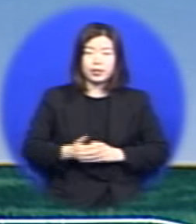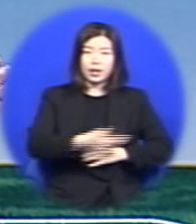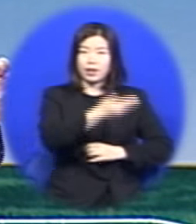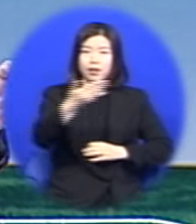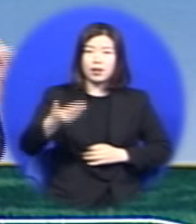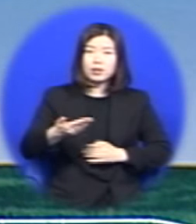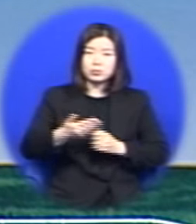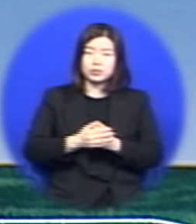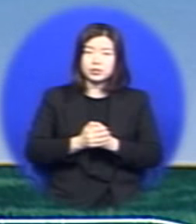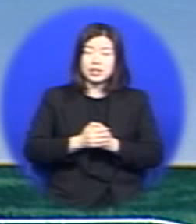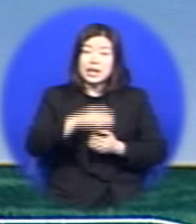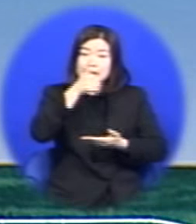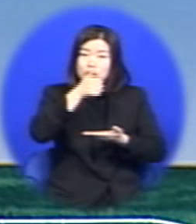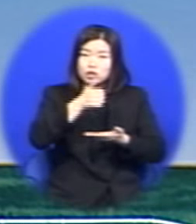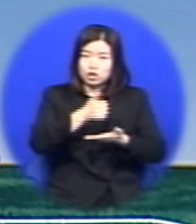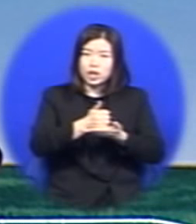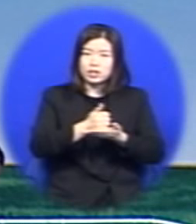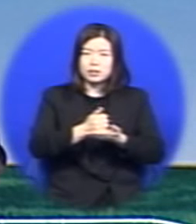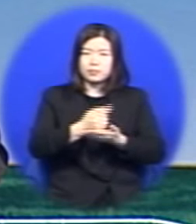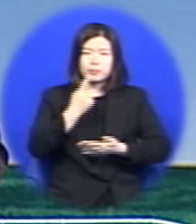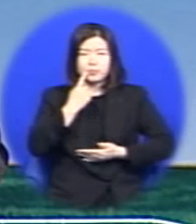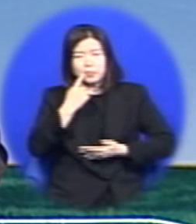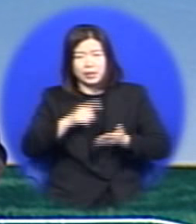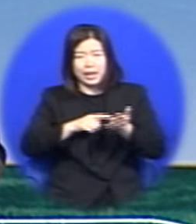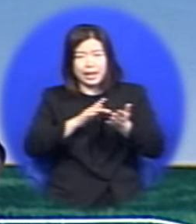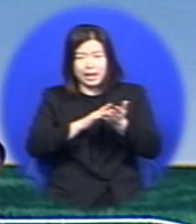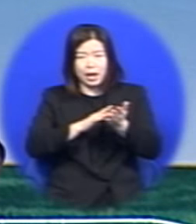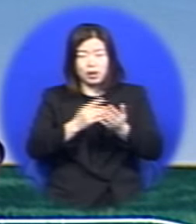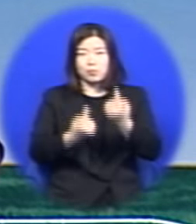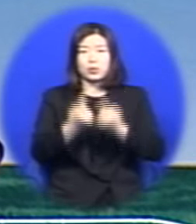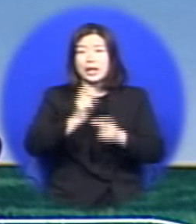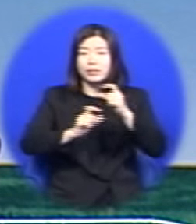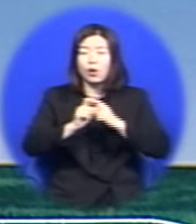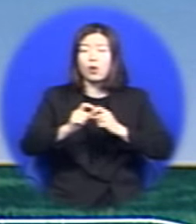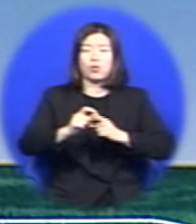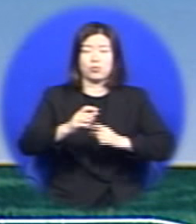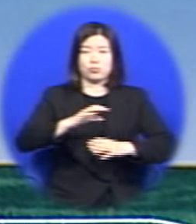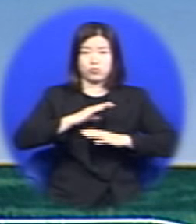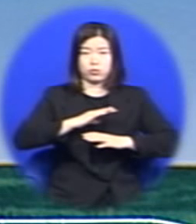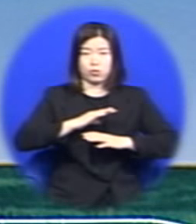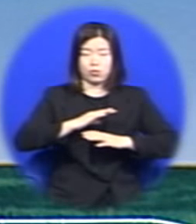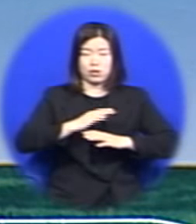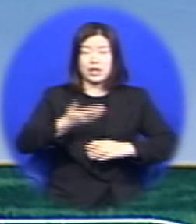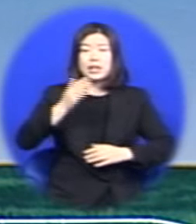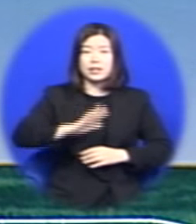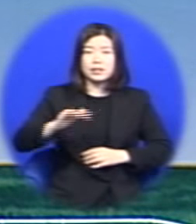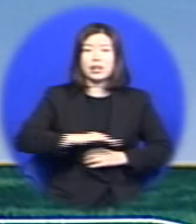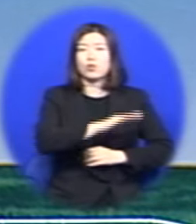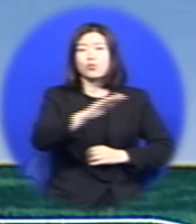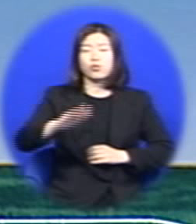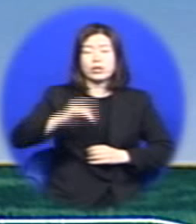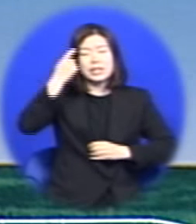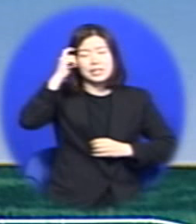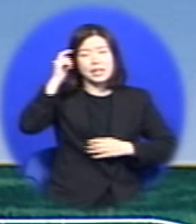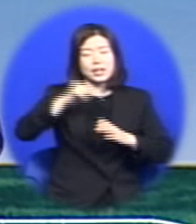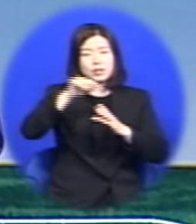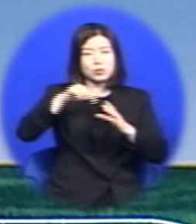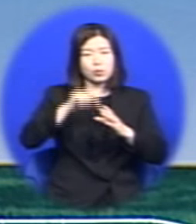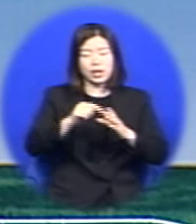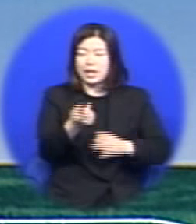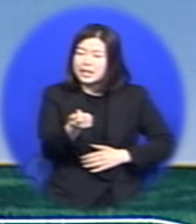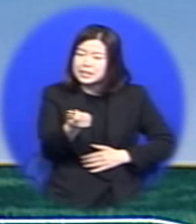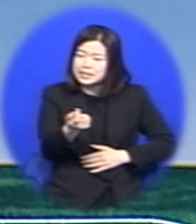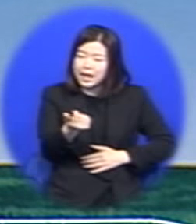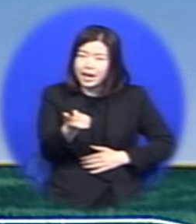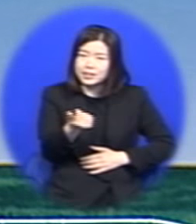여러분, 죄는 독보다도 더 무서운 것입니다. 그런데도 우리 생각 속에 작은 죄는